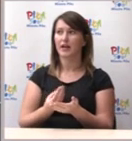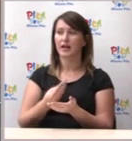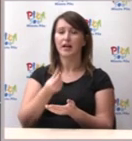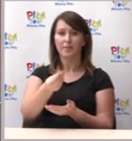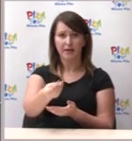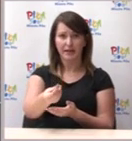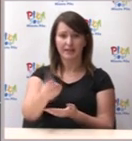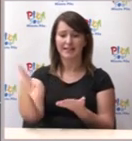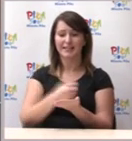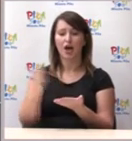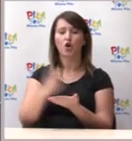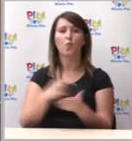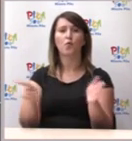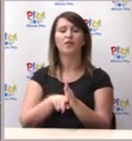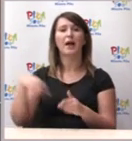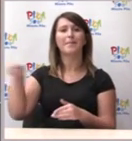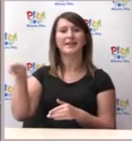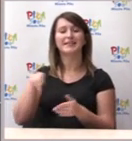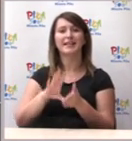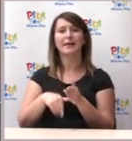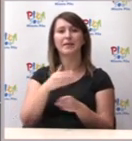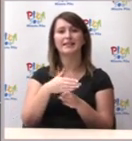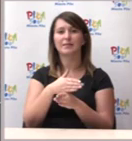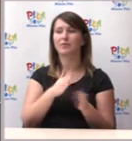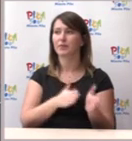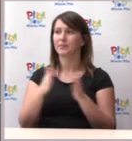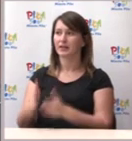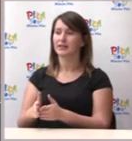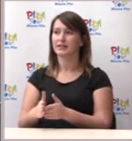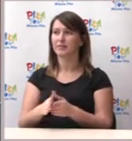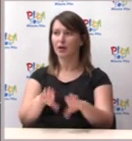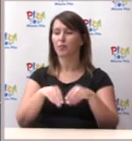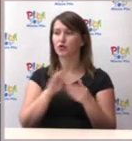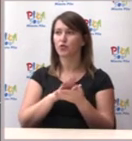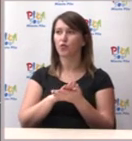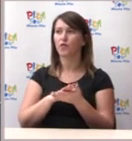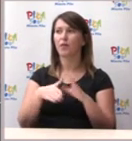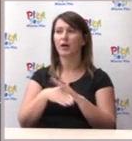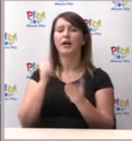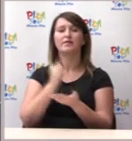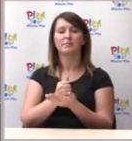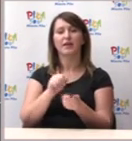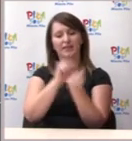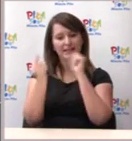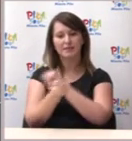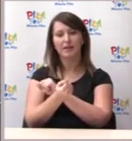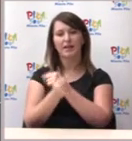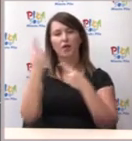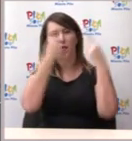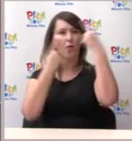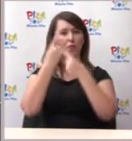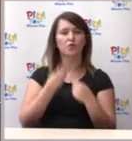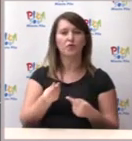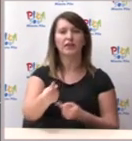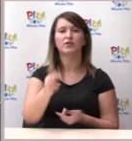Piły. W punkcie 27 Rada podjęła uchwałę w sprawie zmiany wieloletniej prognozy finansowej miasta Piły na lata